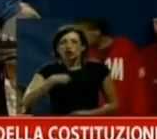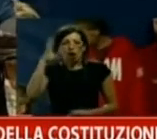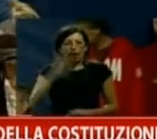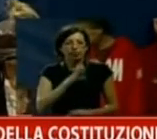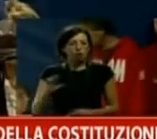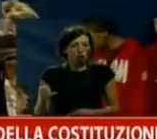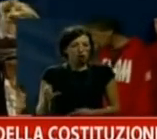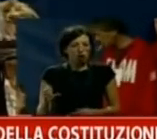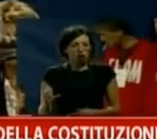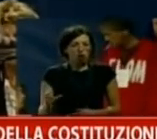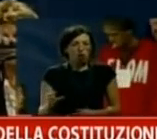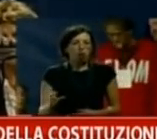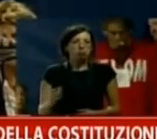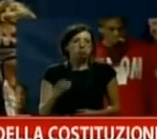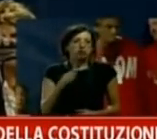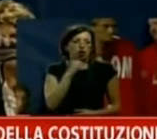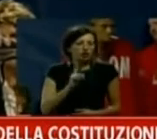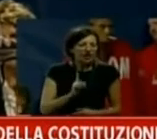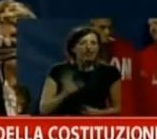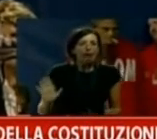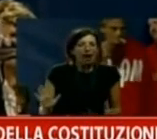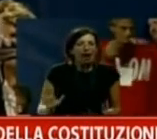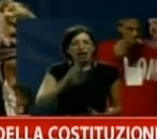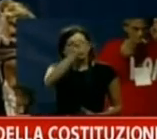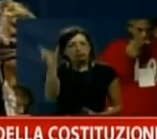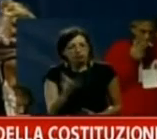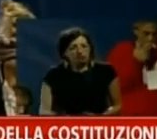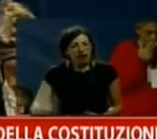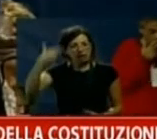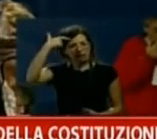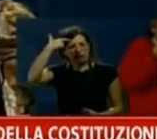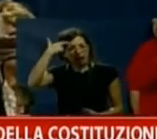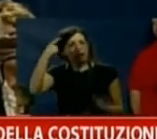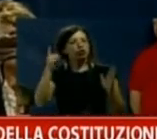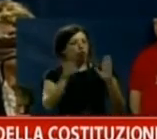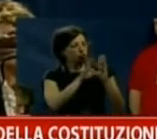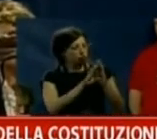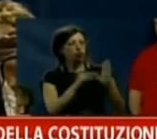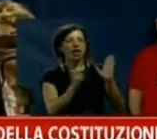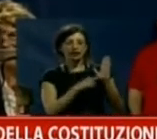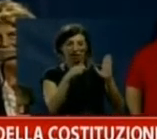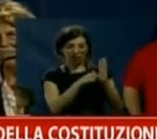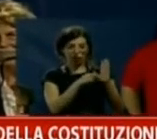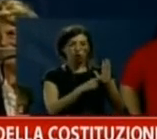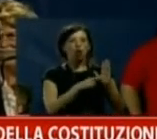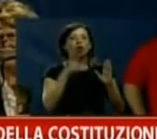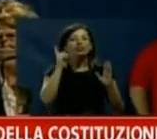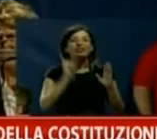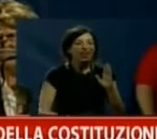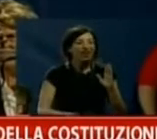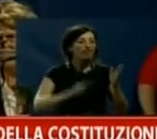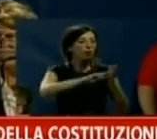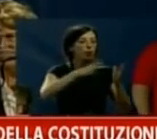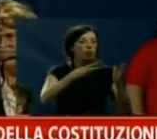Stato costituzionale di diritto, se non si affronta questo tipo di problemi? Lontano e